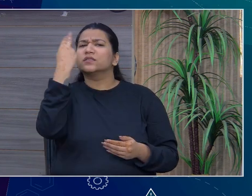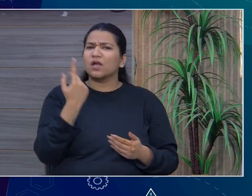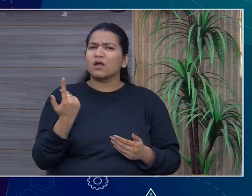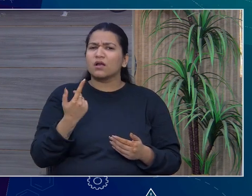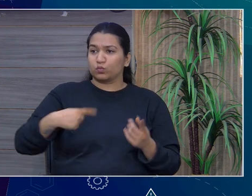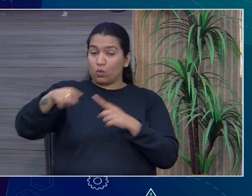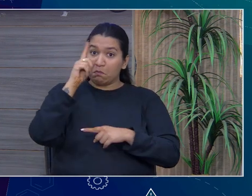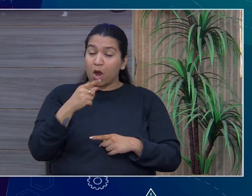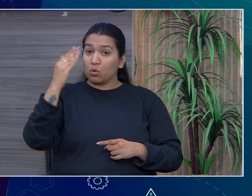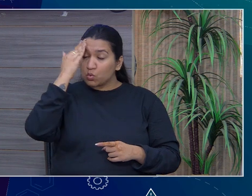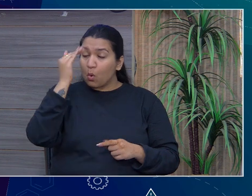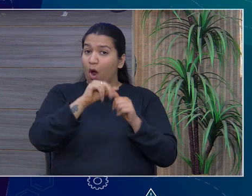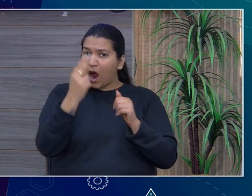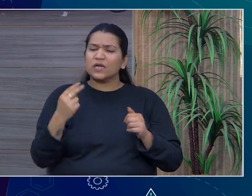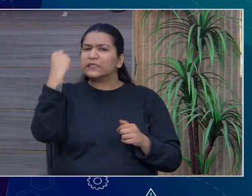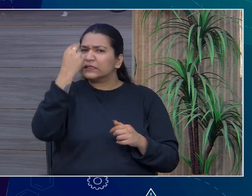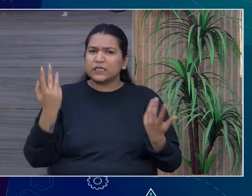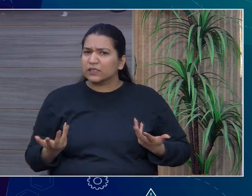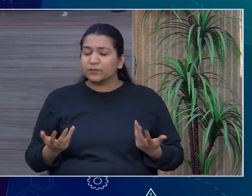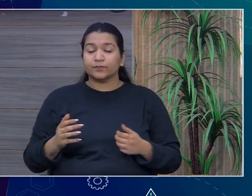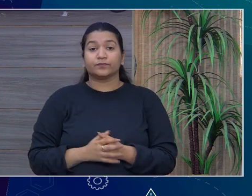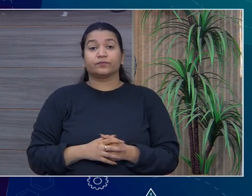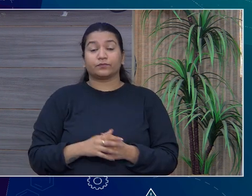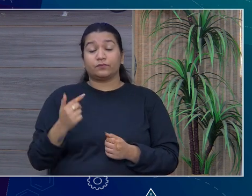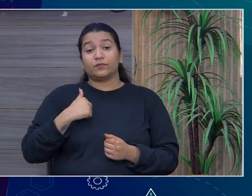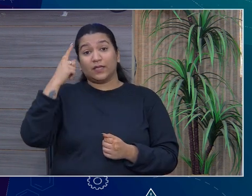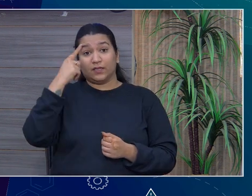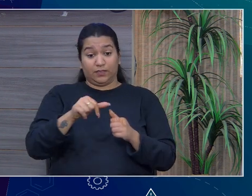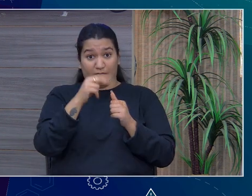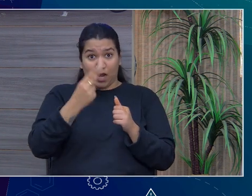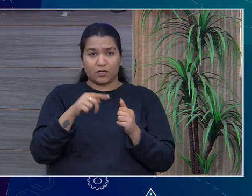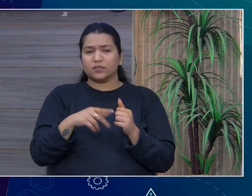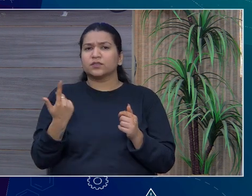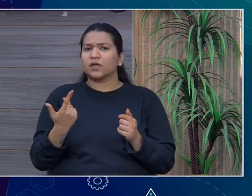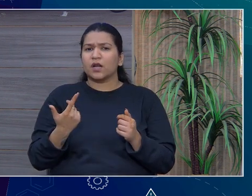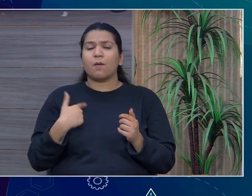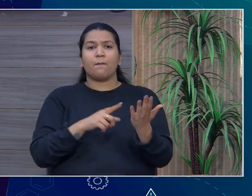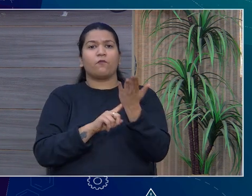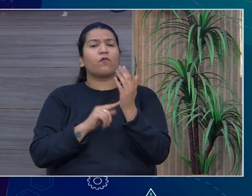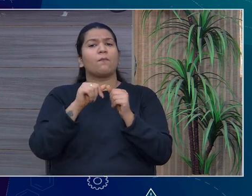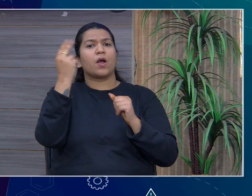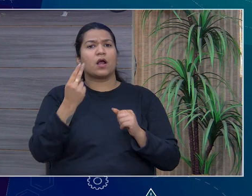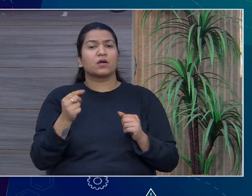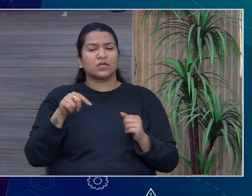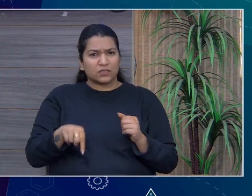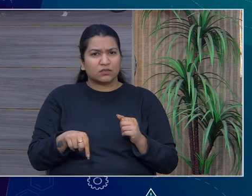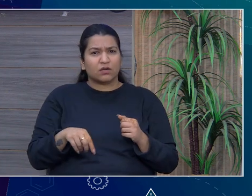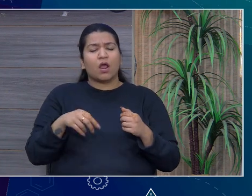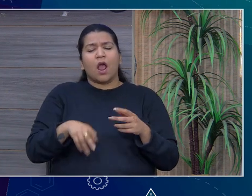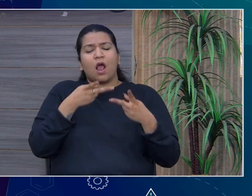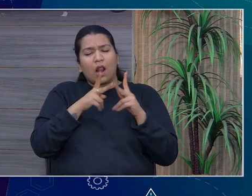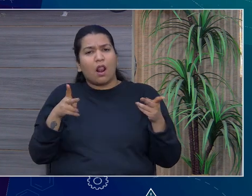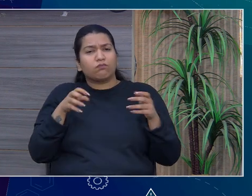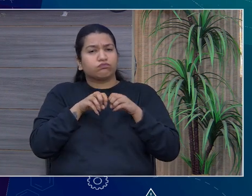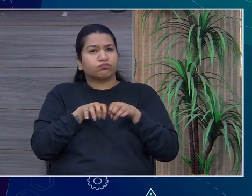अंदर। आई थिंक जो फाइन आर्ट्स एक्चुअली पार्ट है परफॉर्मिंग आर्ट का, हमारे यहाँ परफॉर्मिंग आर्ट बहुत ही वाइड है, बहुत